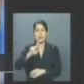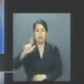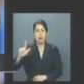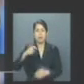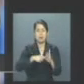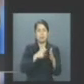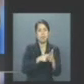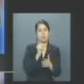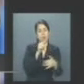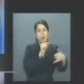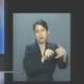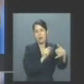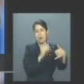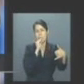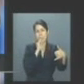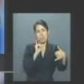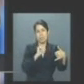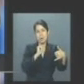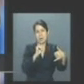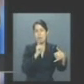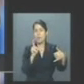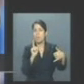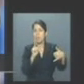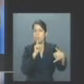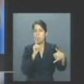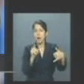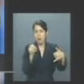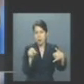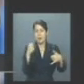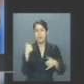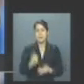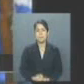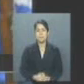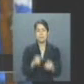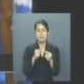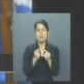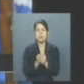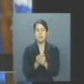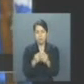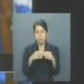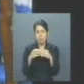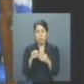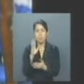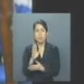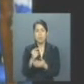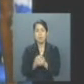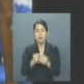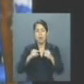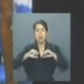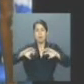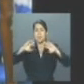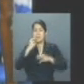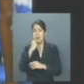เรสไปกล่าวคำพูดเหยียดผิวต่อปาติกเอฟล่ากองหลังทีมชาติฝรั่งเศสของแมนเชสเตอร์ยูไนเต็ดในนัดที่ทั้ง2ทีมพ